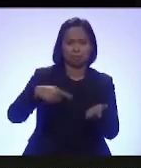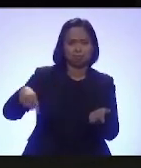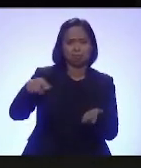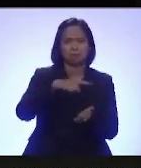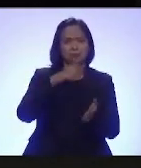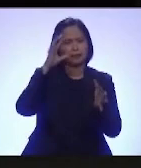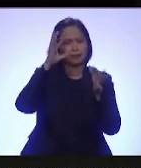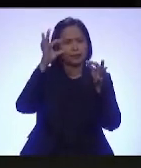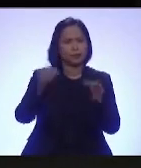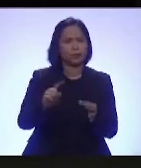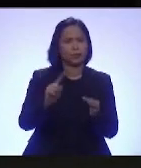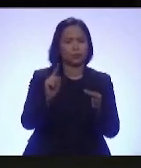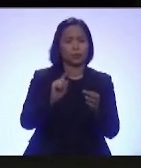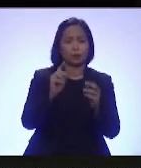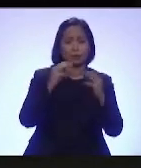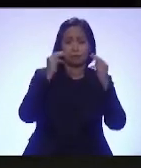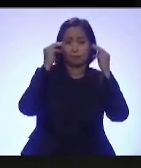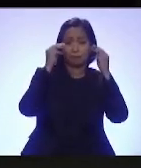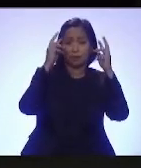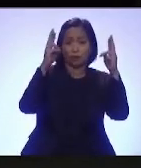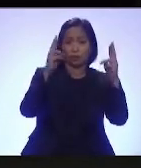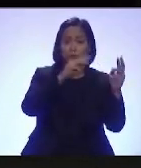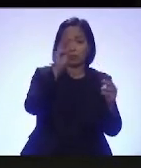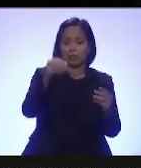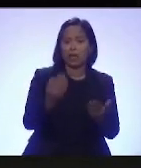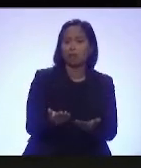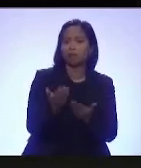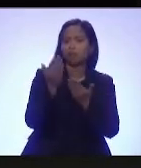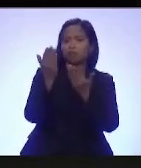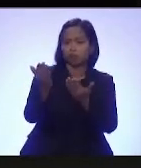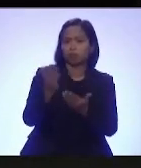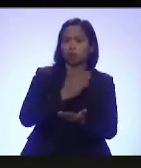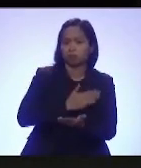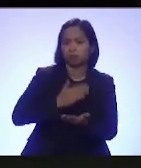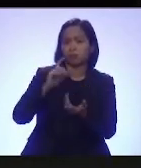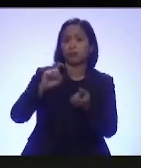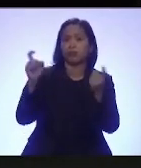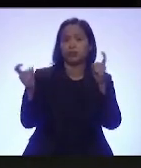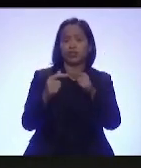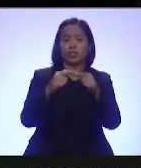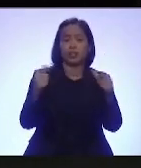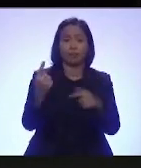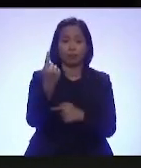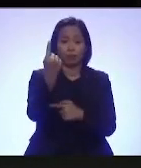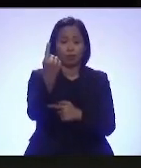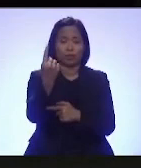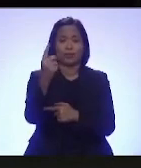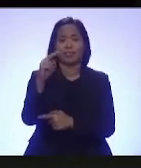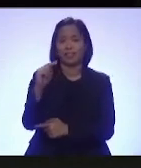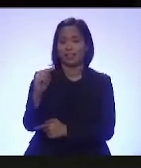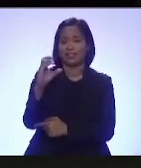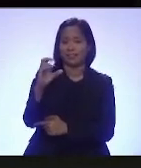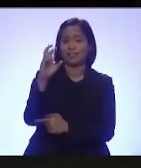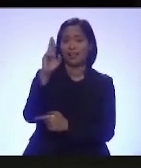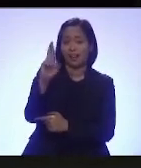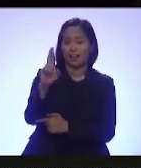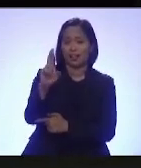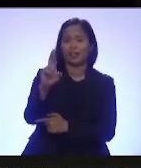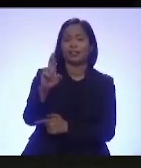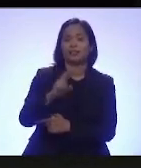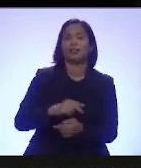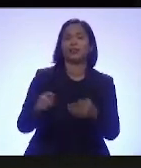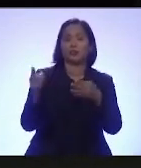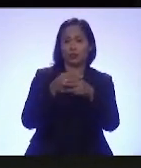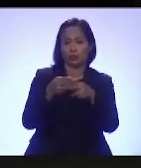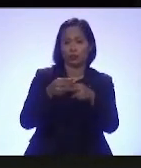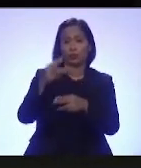ang rekomendasyon ng mga Metro Manila mayors na isailalim na sa Alert Level 1 ang National Capital Region pagpasok ng buwan